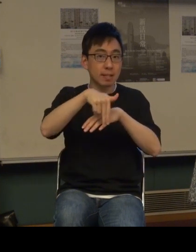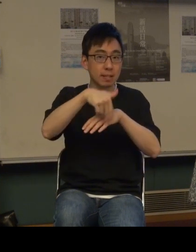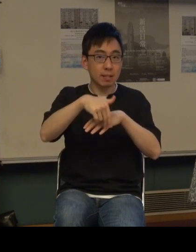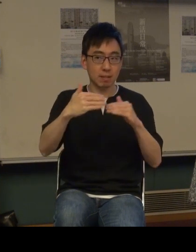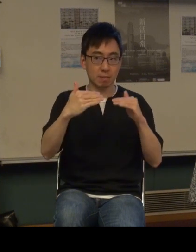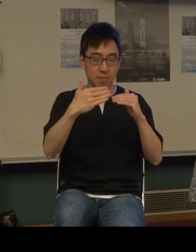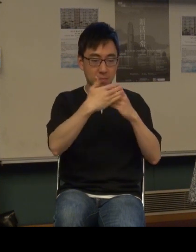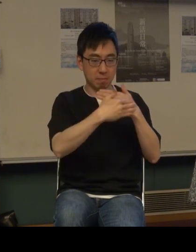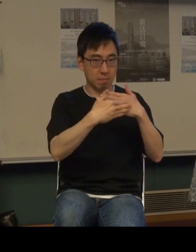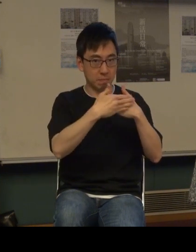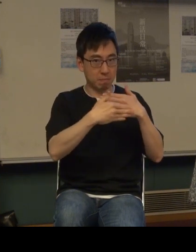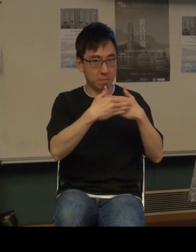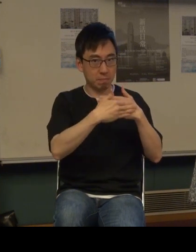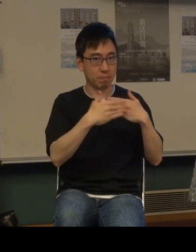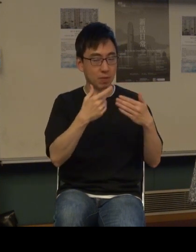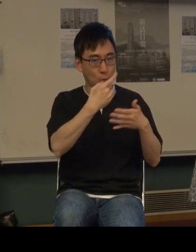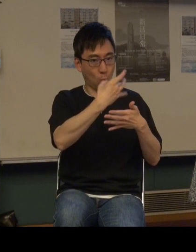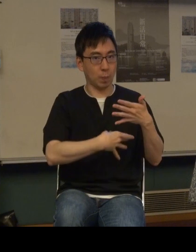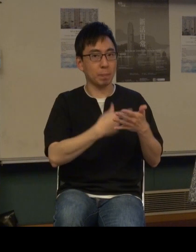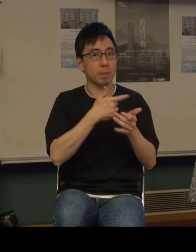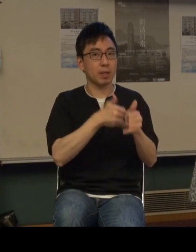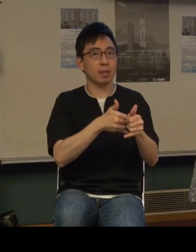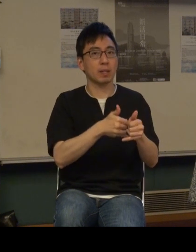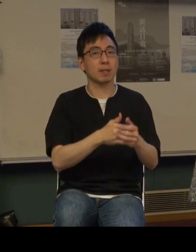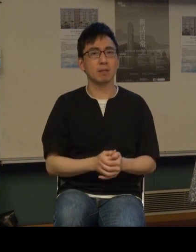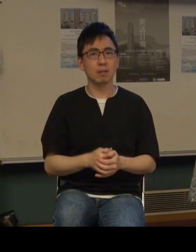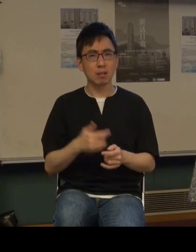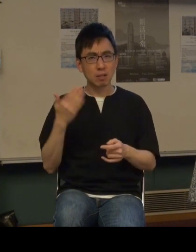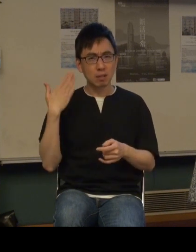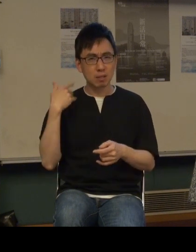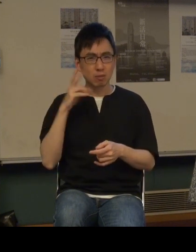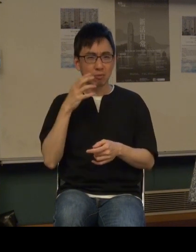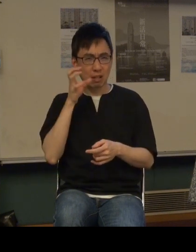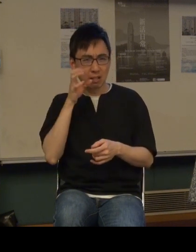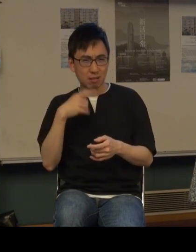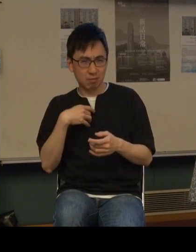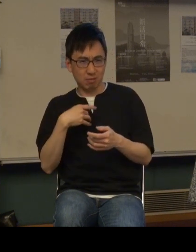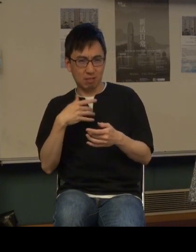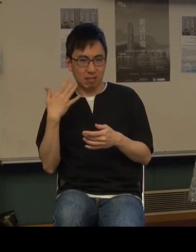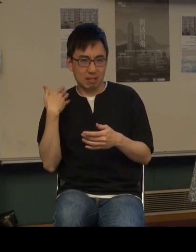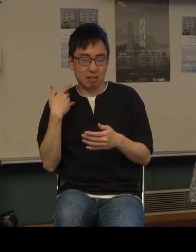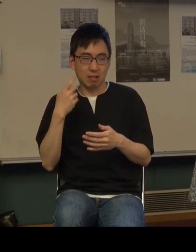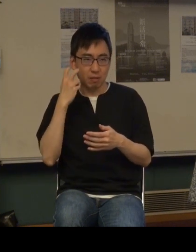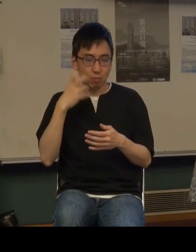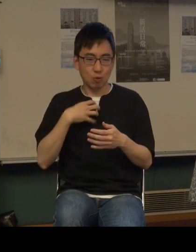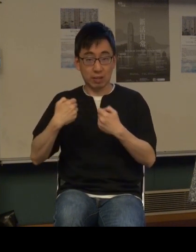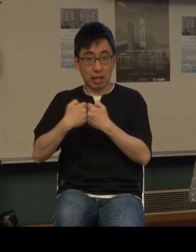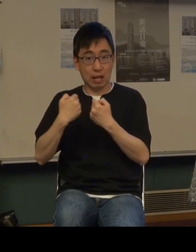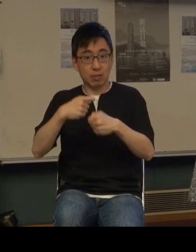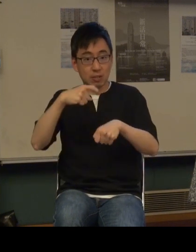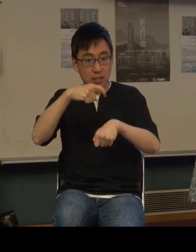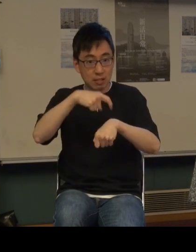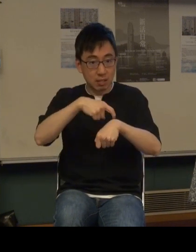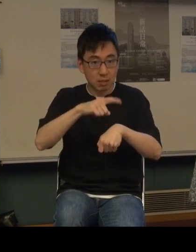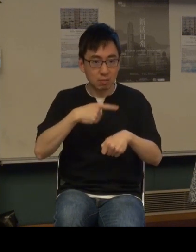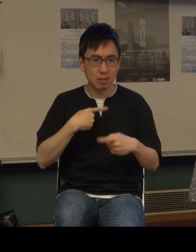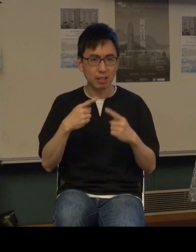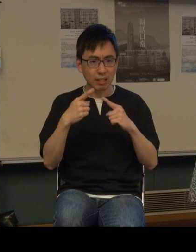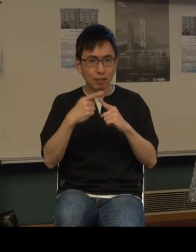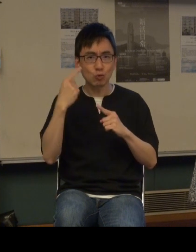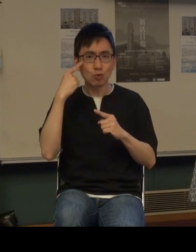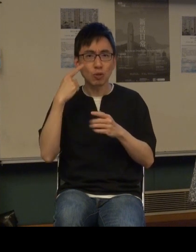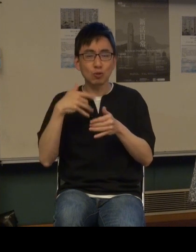係好強調嗰個理性，就係話咧喺一個紛亂嘅時代，喺差唔多打仗啦，一個紛亂嘅時代咧，人係想追求一啲嘢嘅